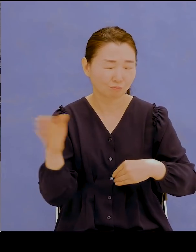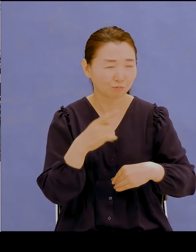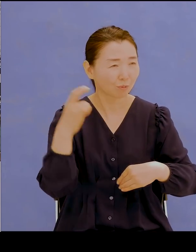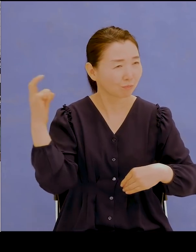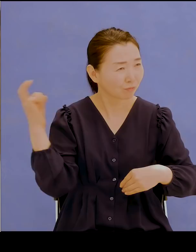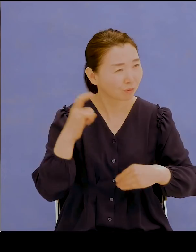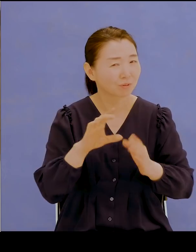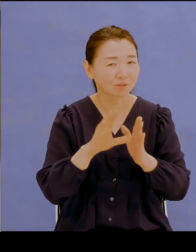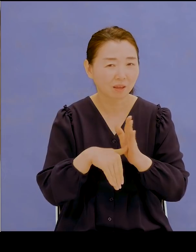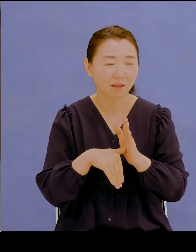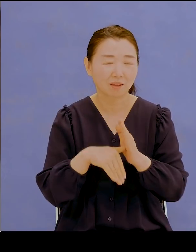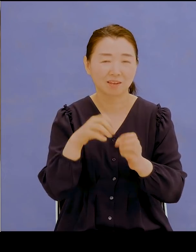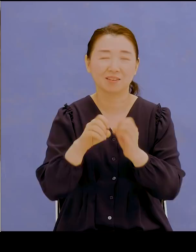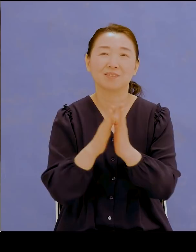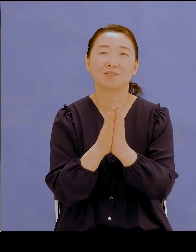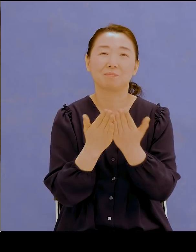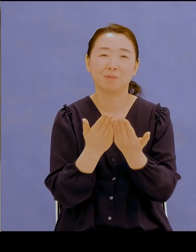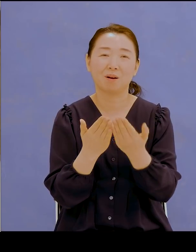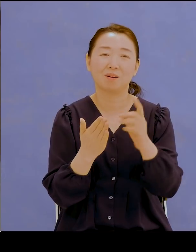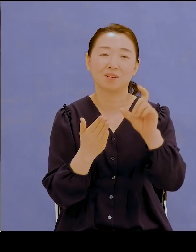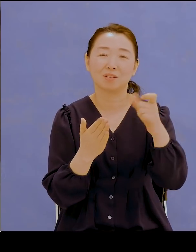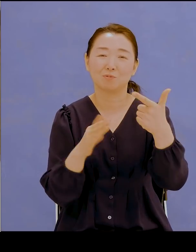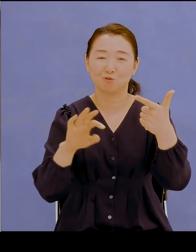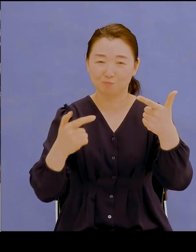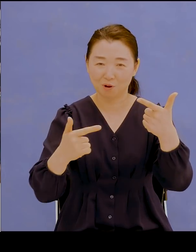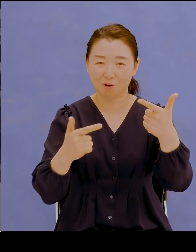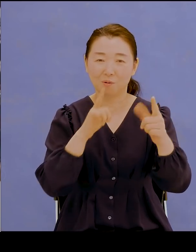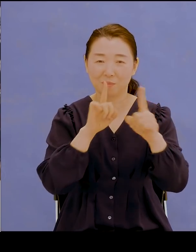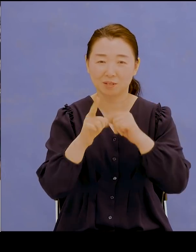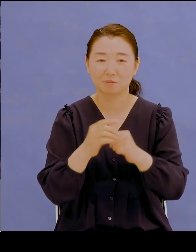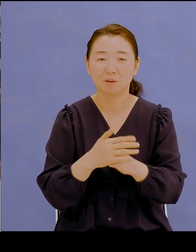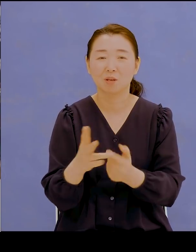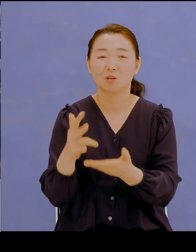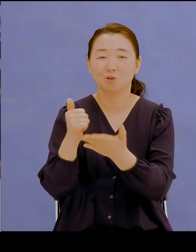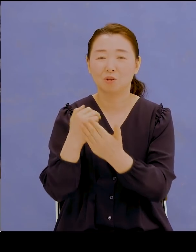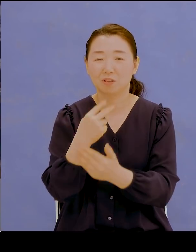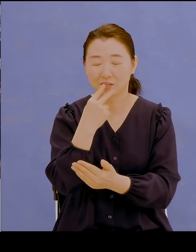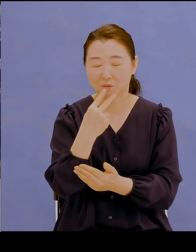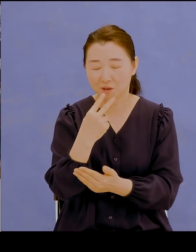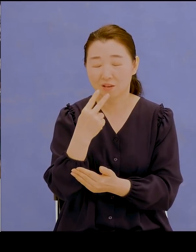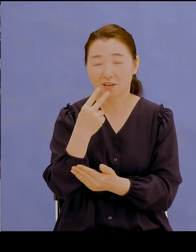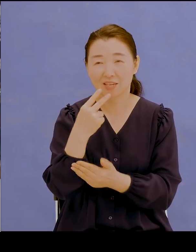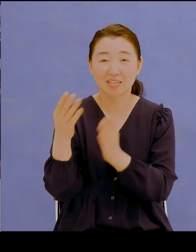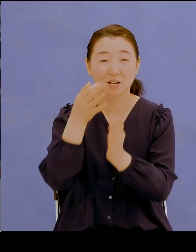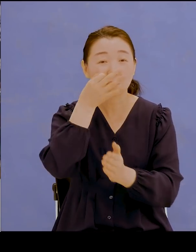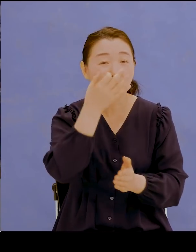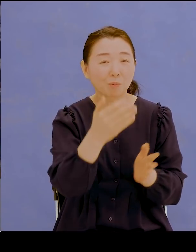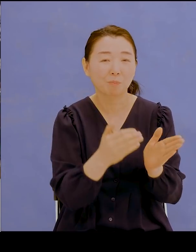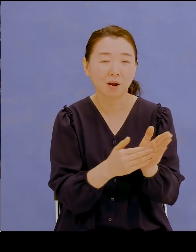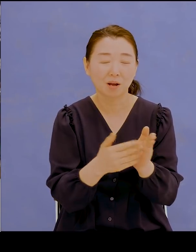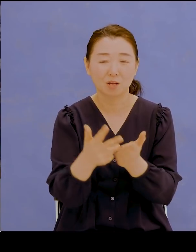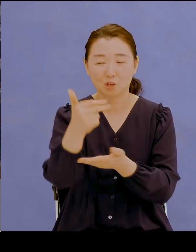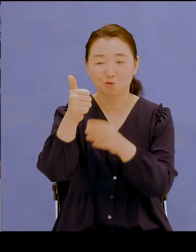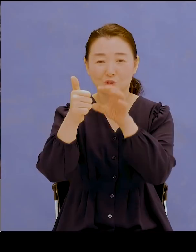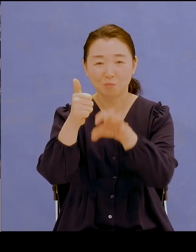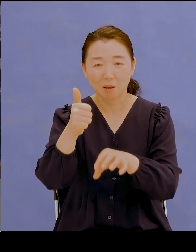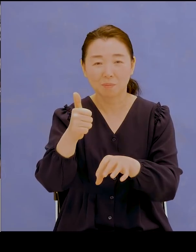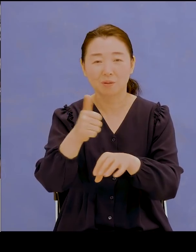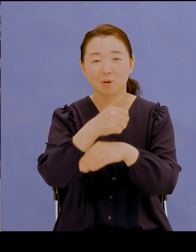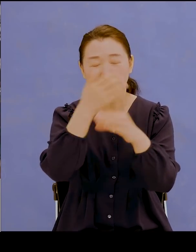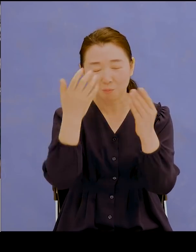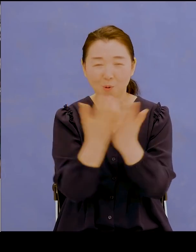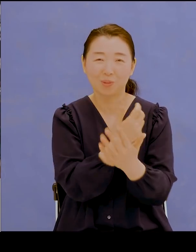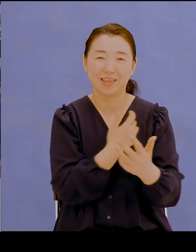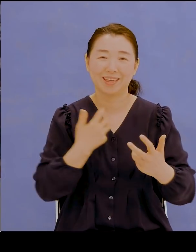딱 들었을 때 네. 그 시편 16편 말씀에 주께서 내게 생명의 길을 보이시니 주님 앞에는